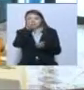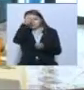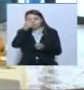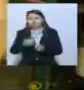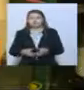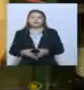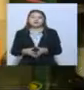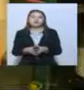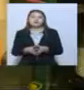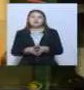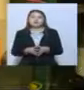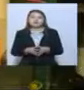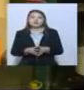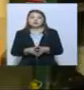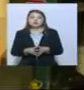мероприятия.